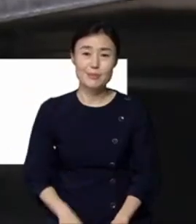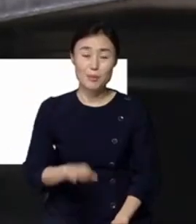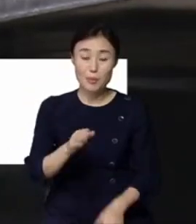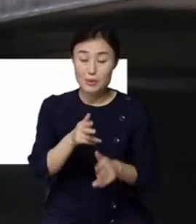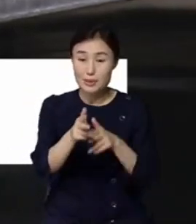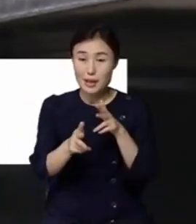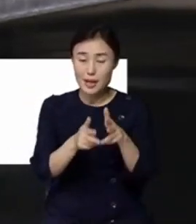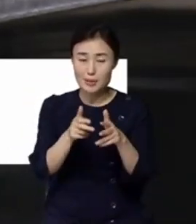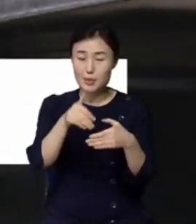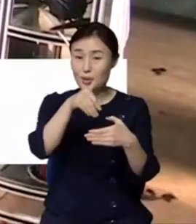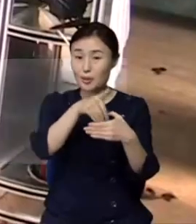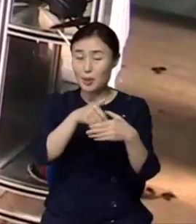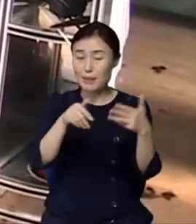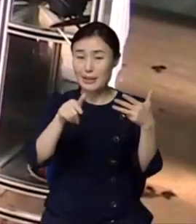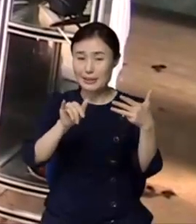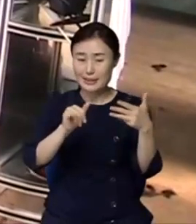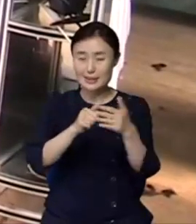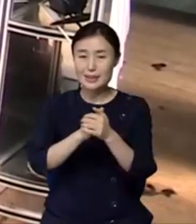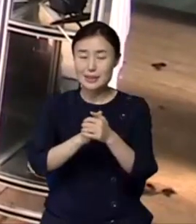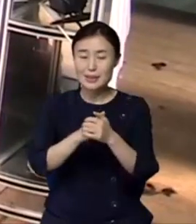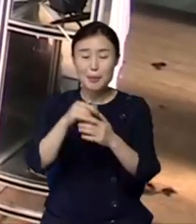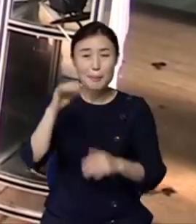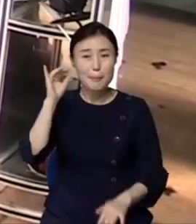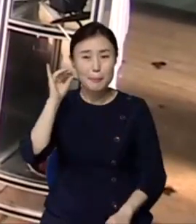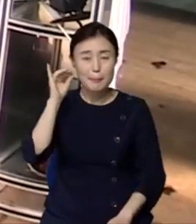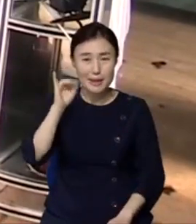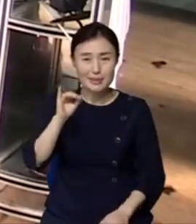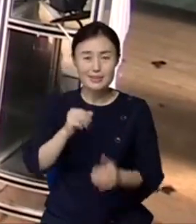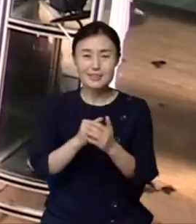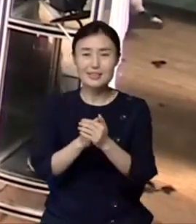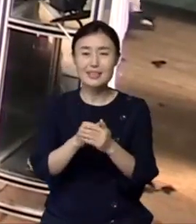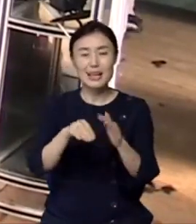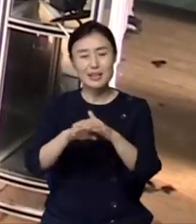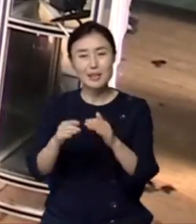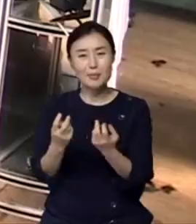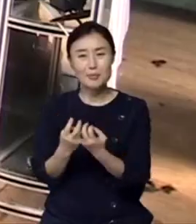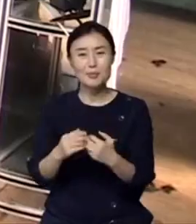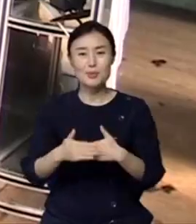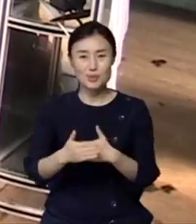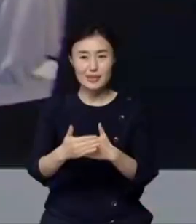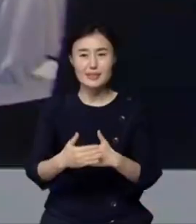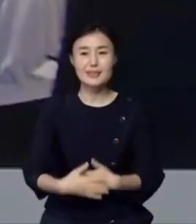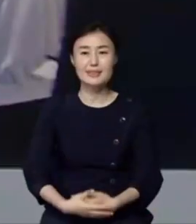이번 사업은 민선 8기, 민생 100일 대책의 일환으로 추진됐습니다.